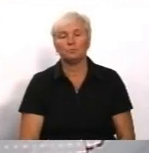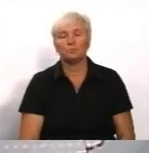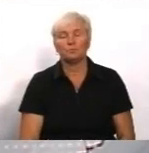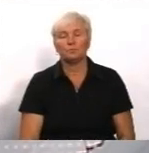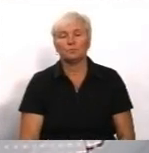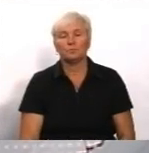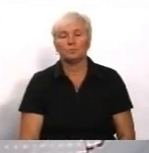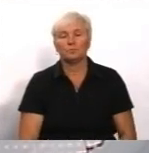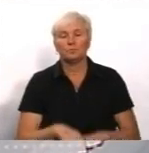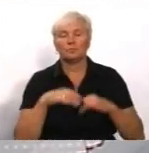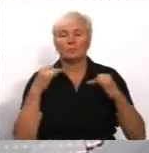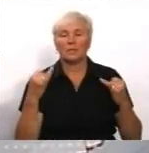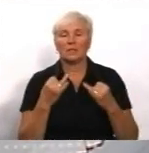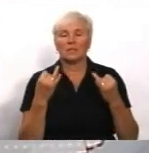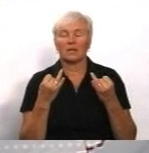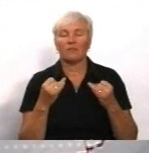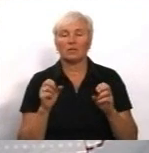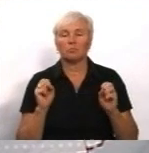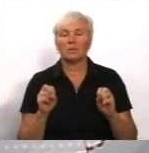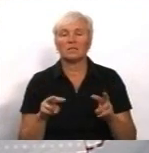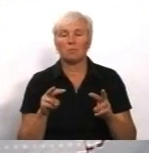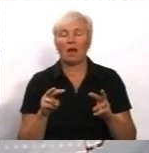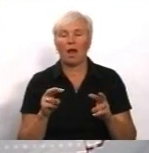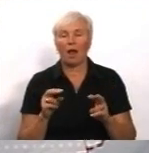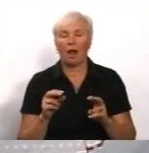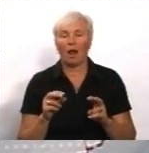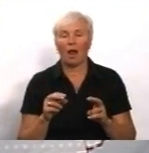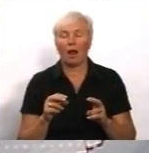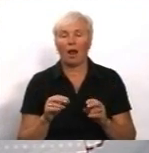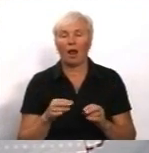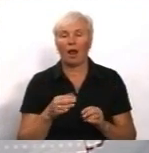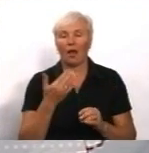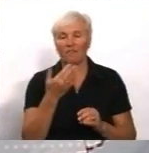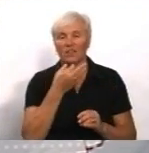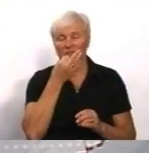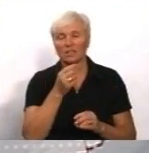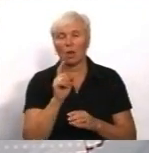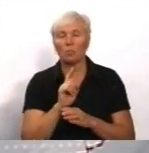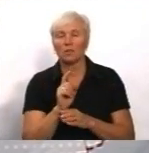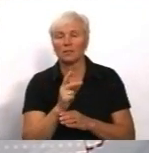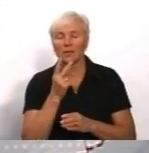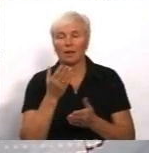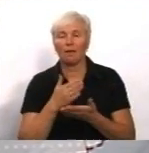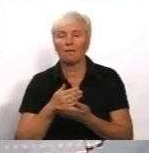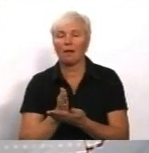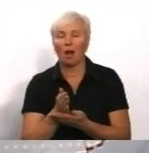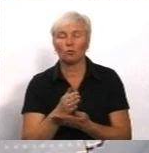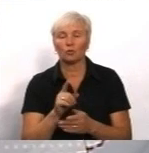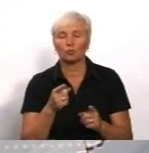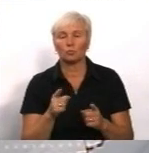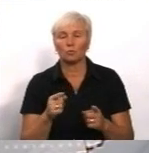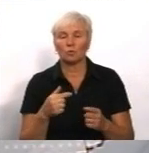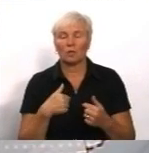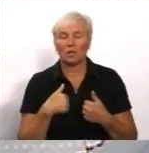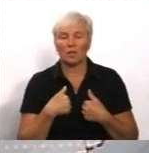Мені цікавить безпека, а ви сказали за показники якості. Тому я